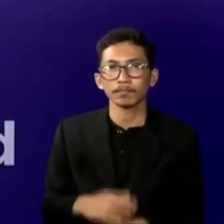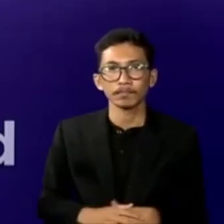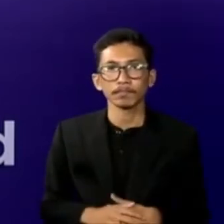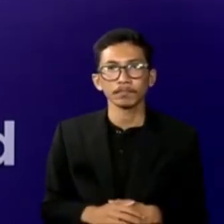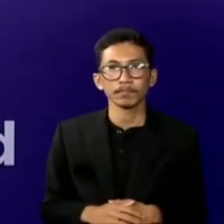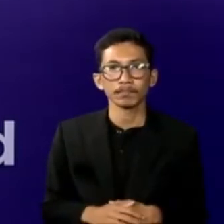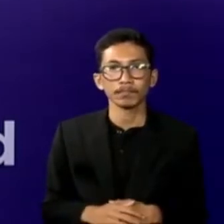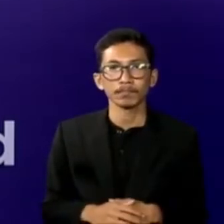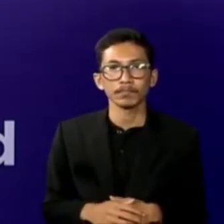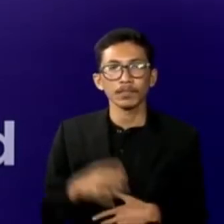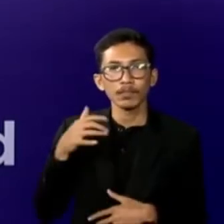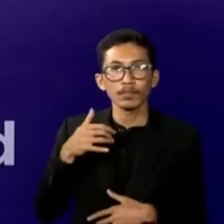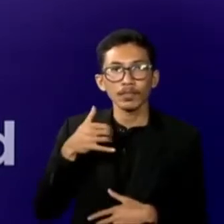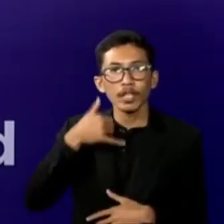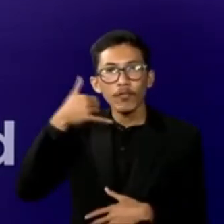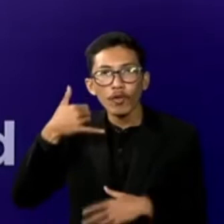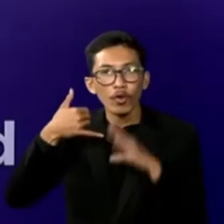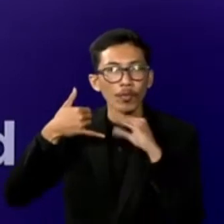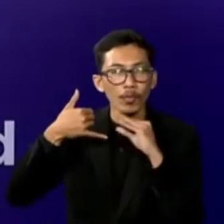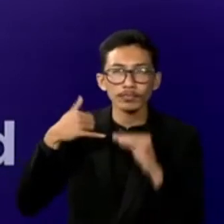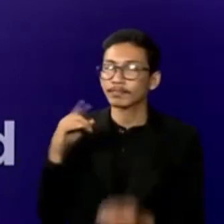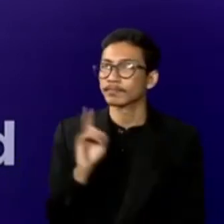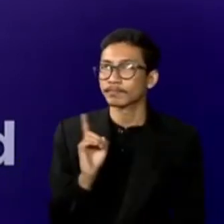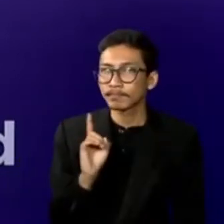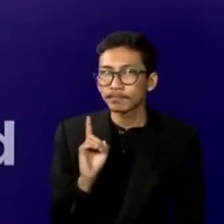percent per telepon atau penemuanya